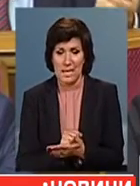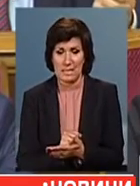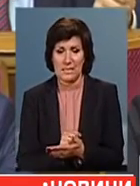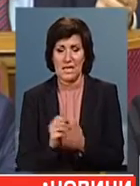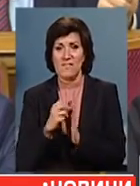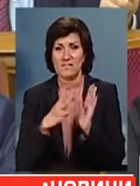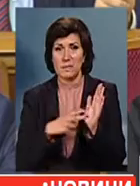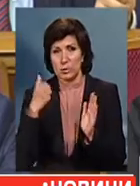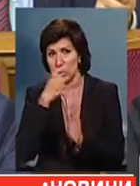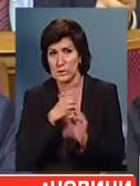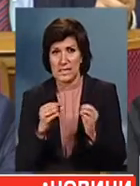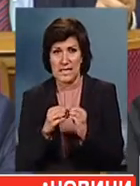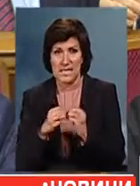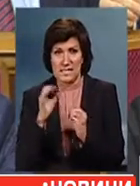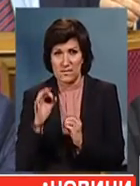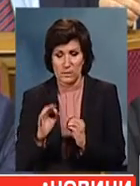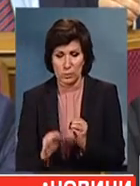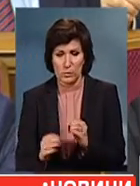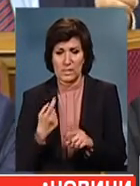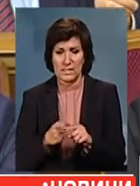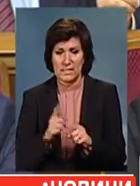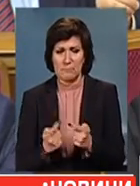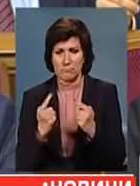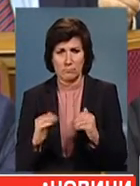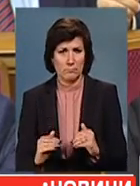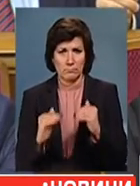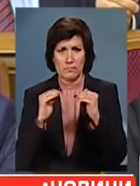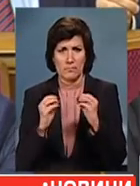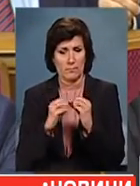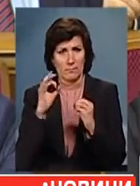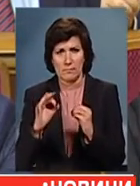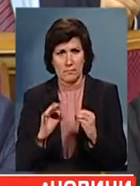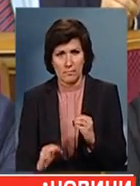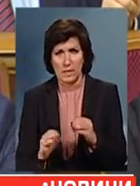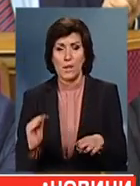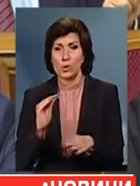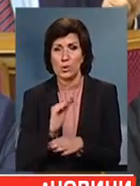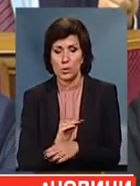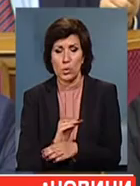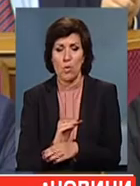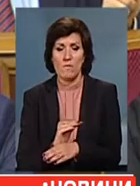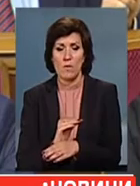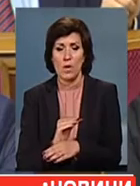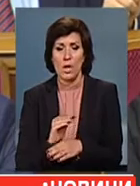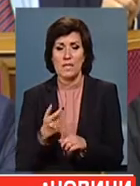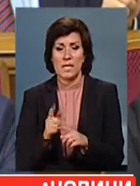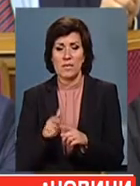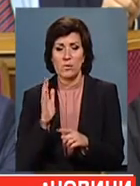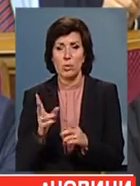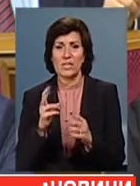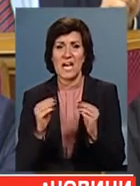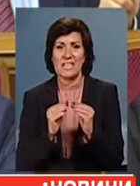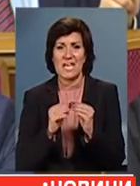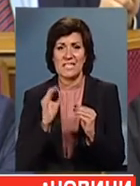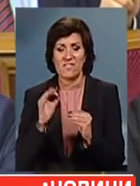в 2017 році на 10%. Це суттєве підвищення 10%, додатково до підвищення, яке відбудеться на